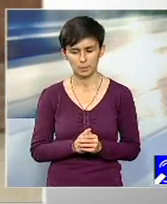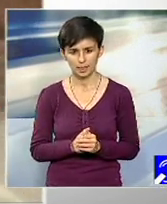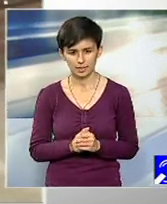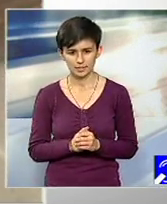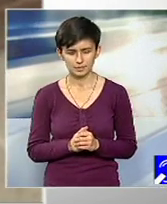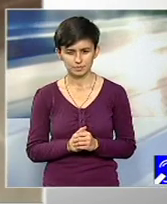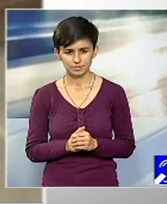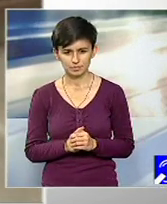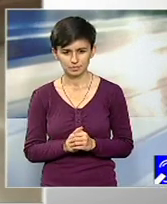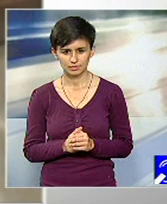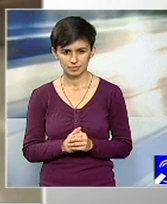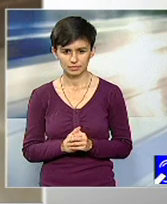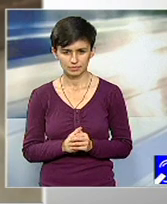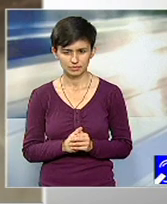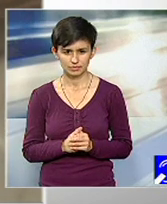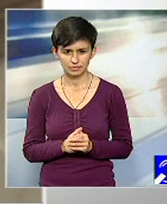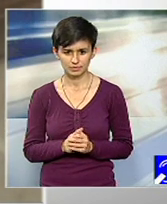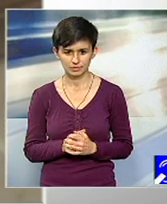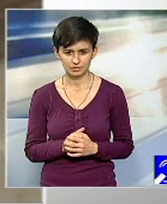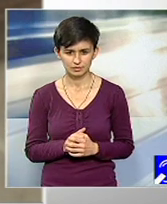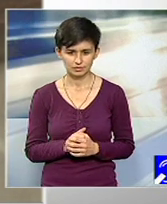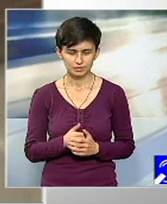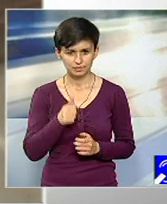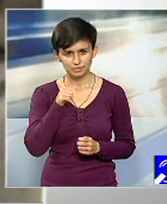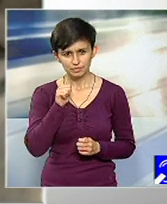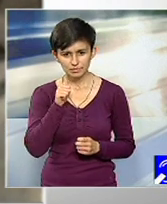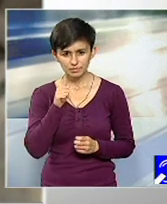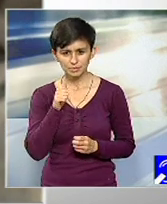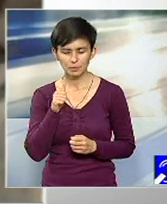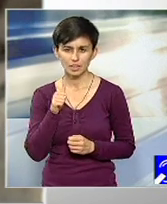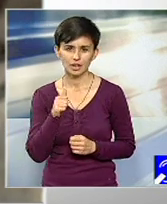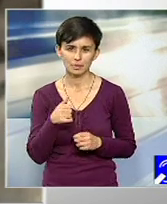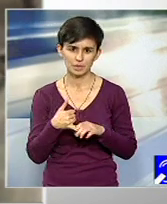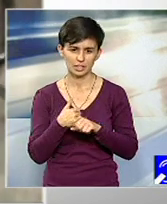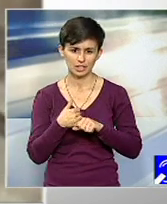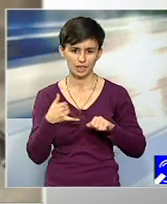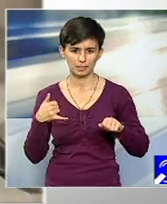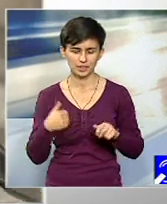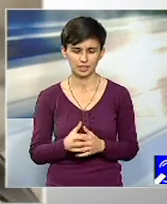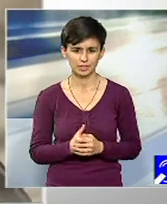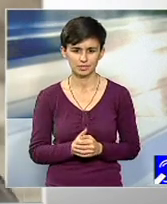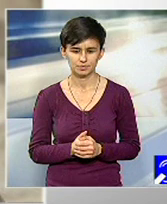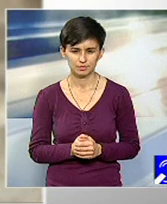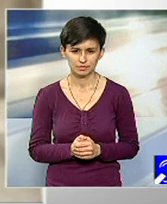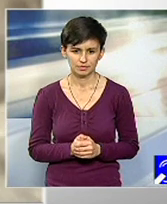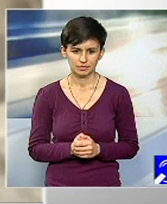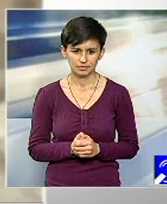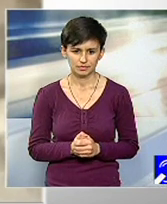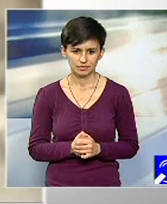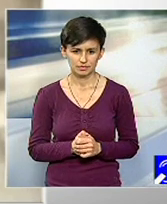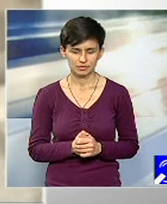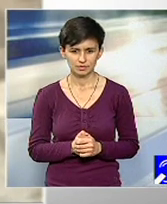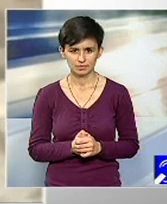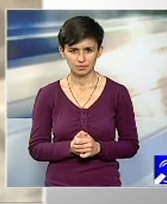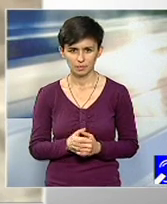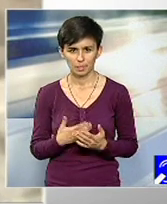pomenit la clătite, dar dacă tu zici apă minerală... Și lapte. Apă minerală. Oare de ce punem în ele apă minerală?